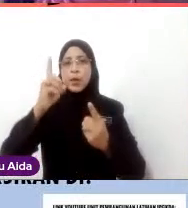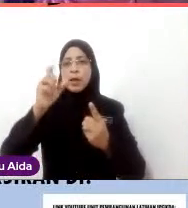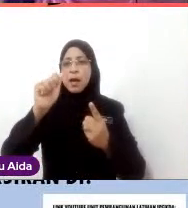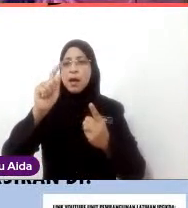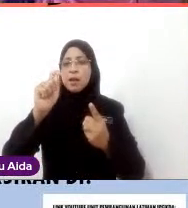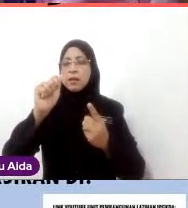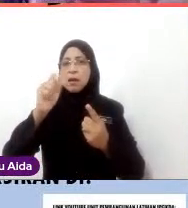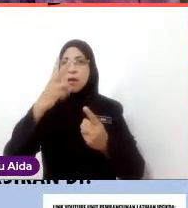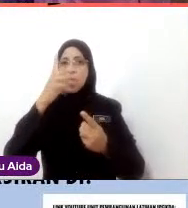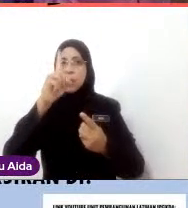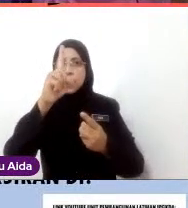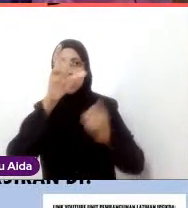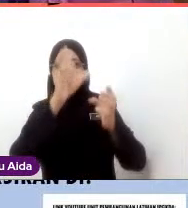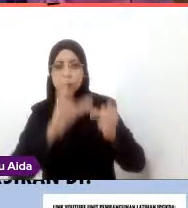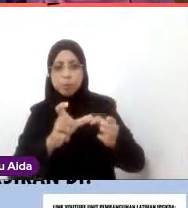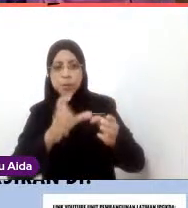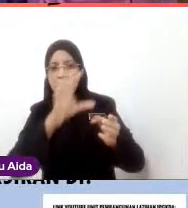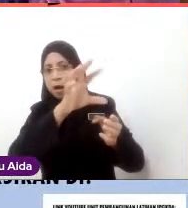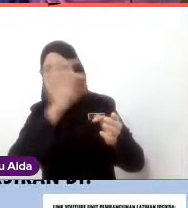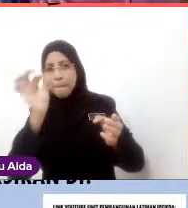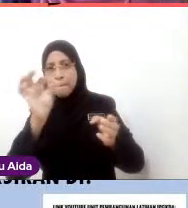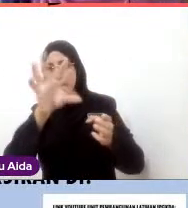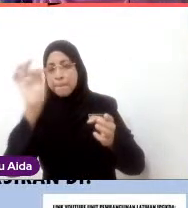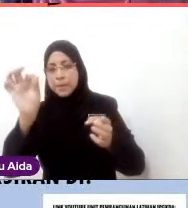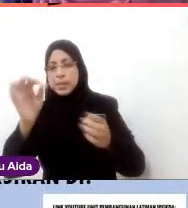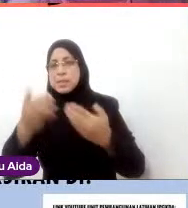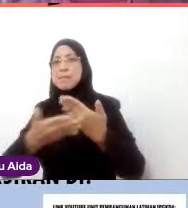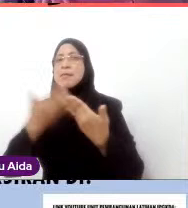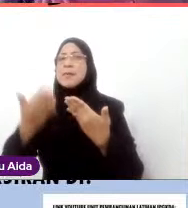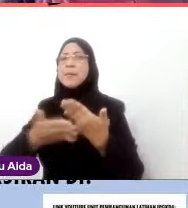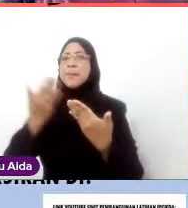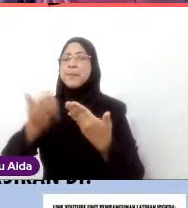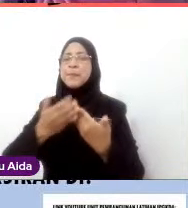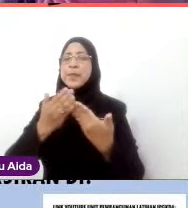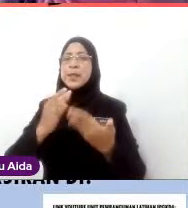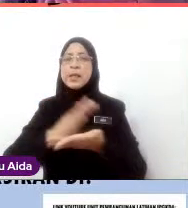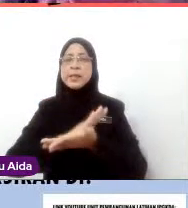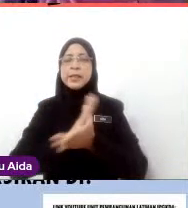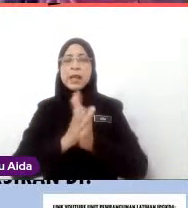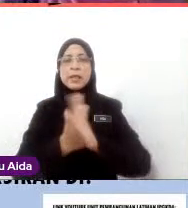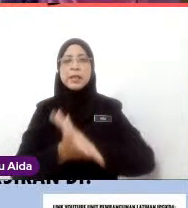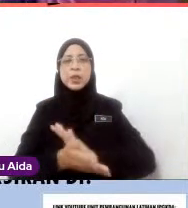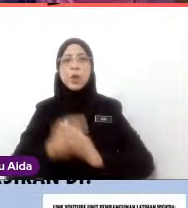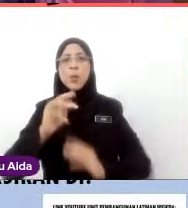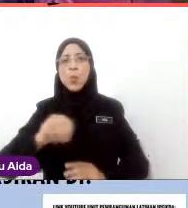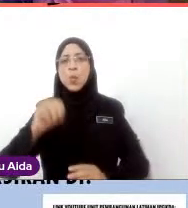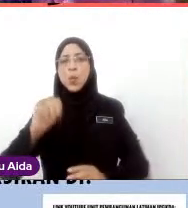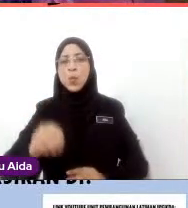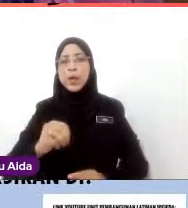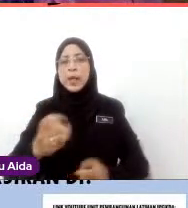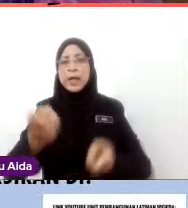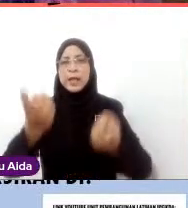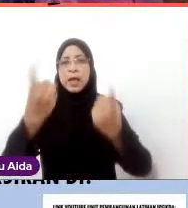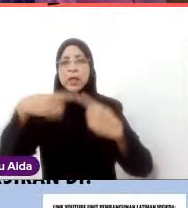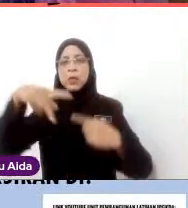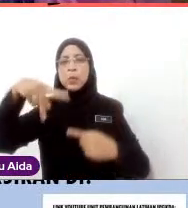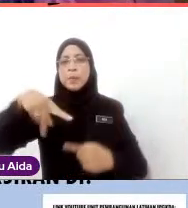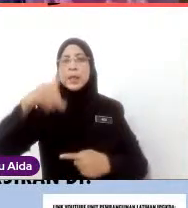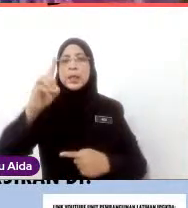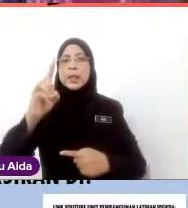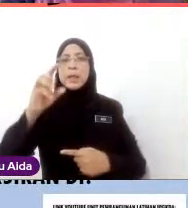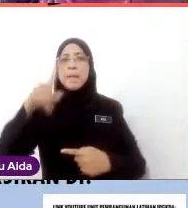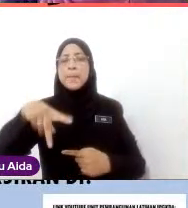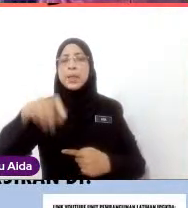ni. Dan impak dia, kehadiran murid dalam PDPR lebih meningkat dan konsisten, dan data dapat diakses dengan mudah oleh semua